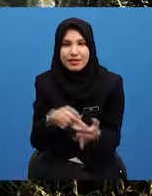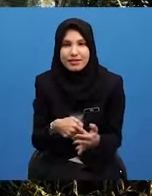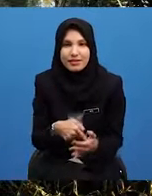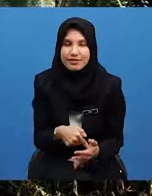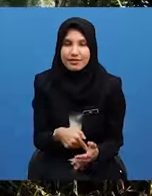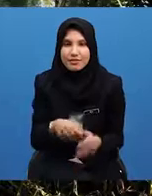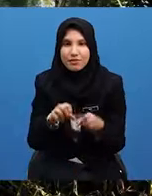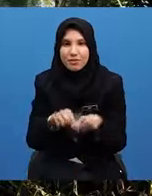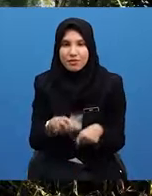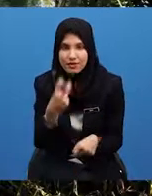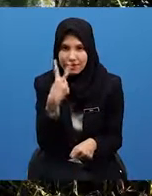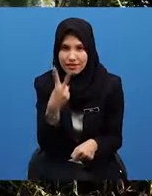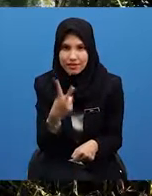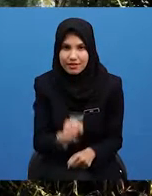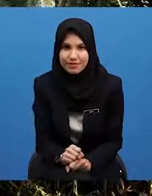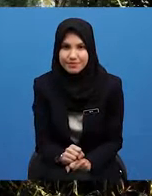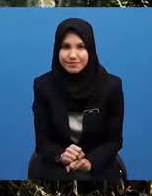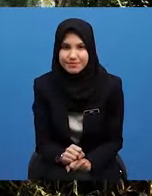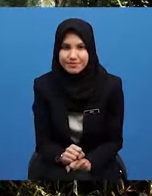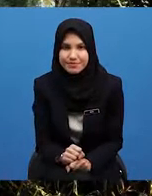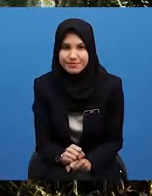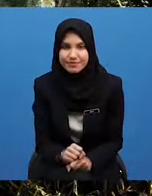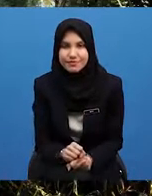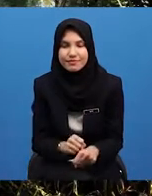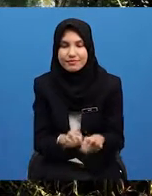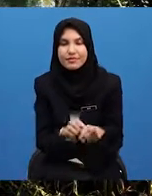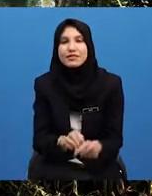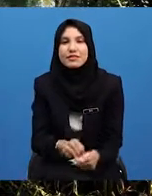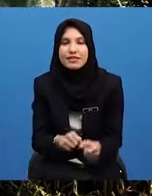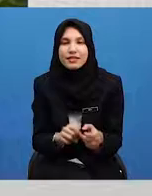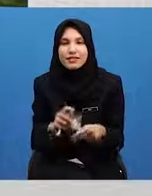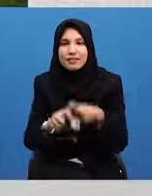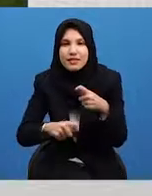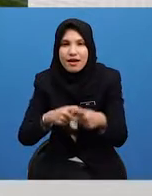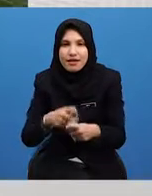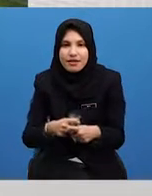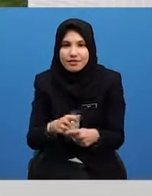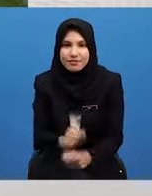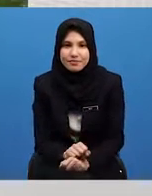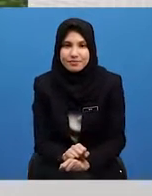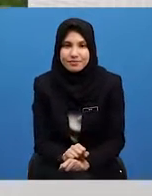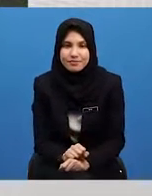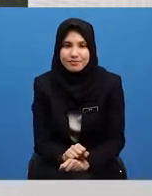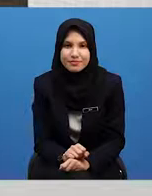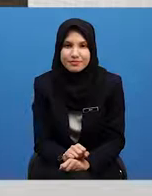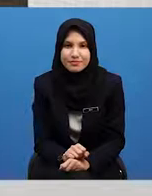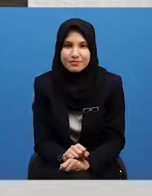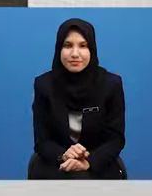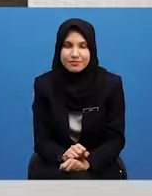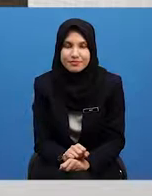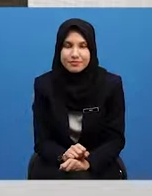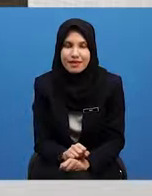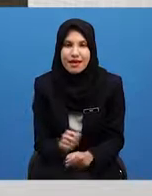kamu boleh lihat sistem takal ini berfungsi? Ya, kereta